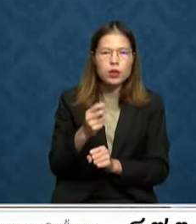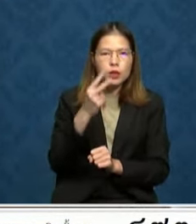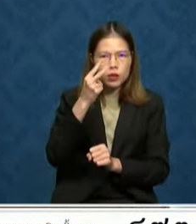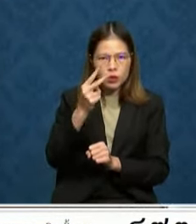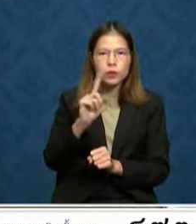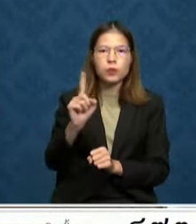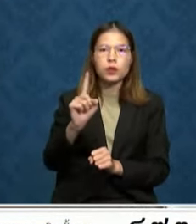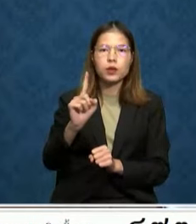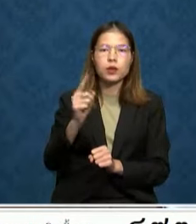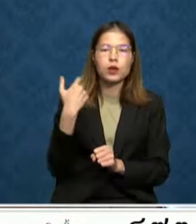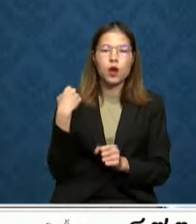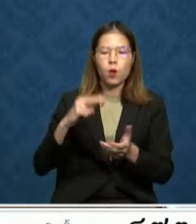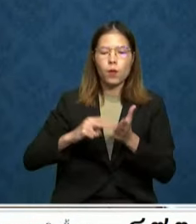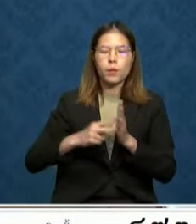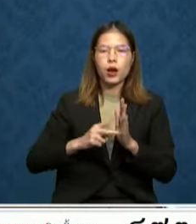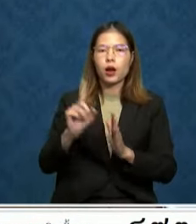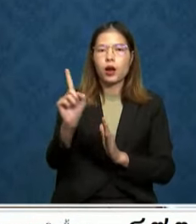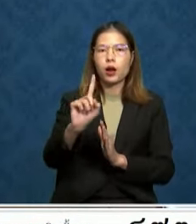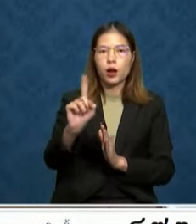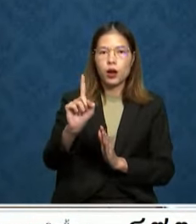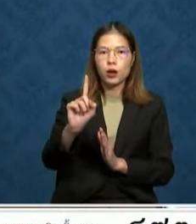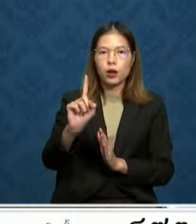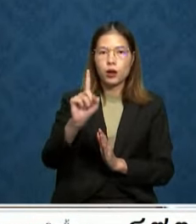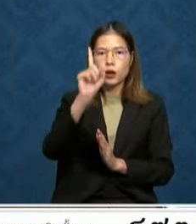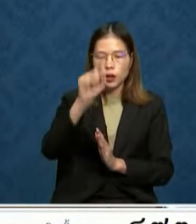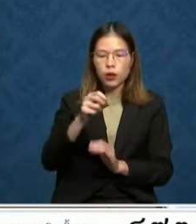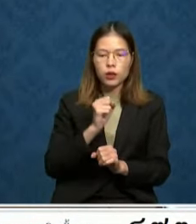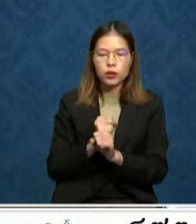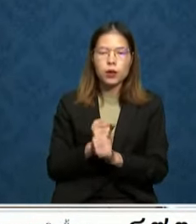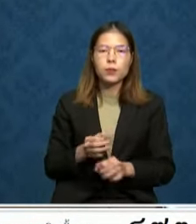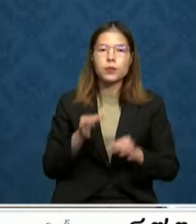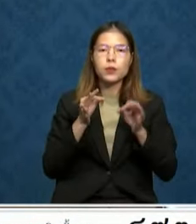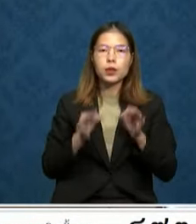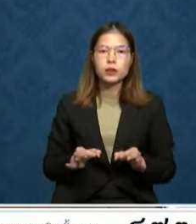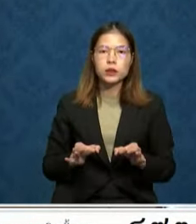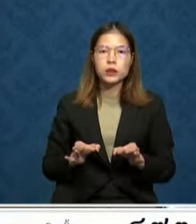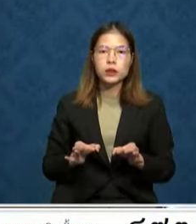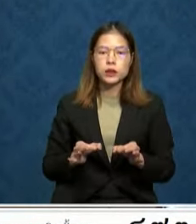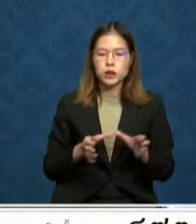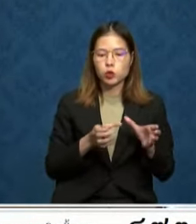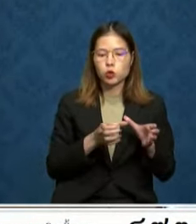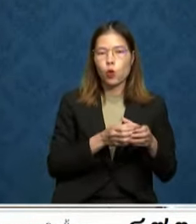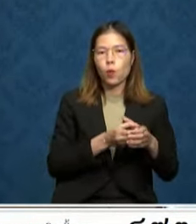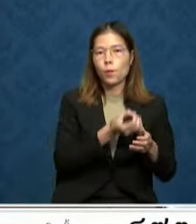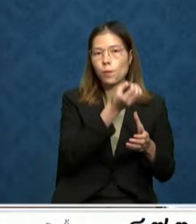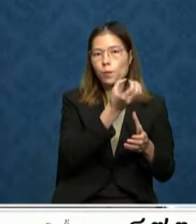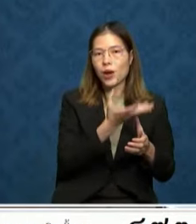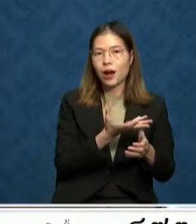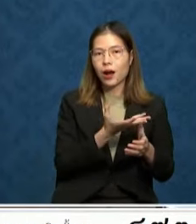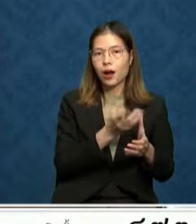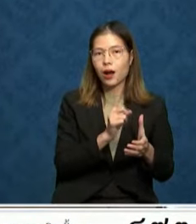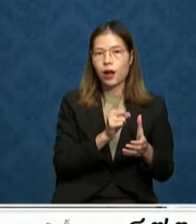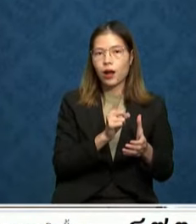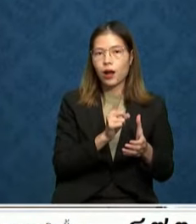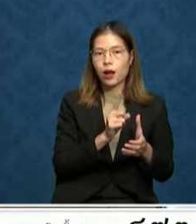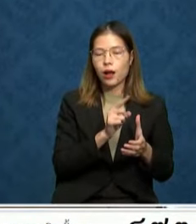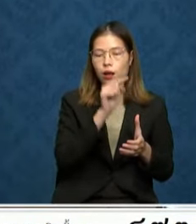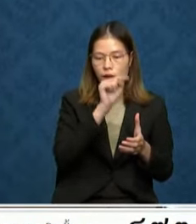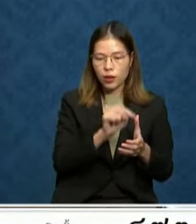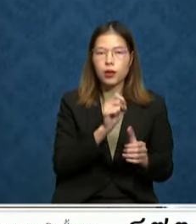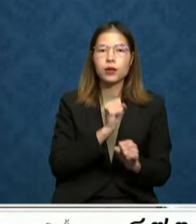ี่สง่างามนั้ฯี้หมายถงอะไรหมายถึงการทำประชาบมติที่มีเสียงมากพอที่จะกล่าวอ้างได้ว่า